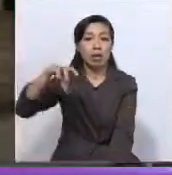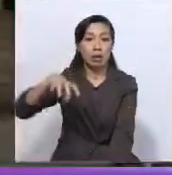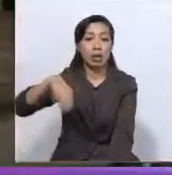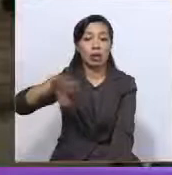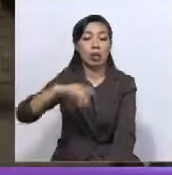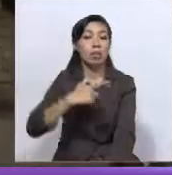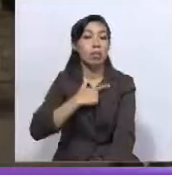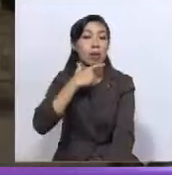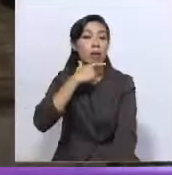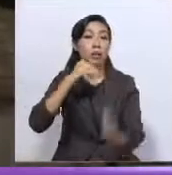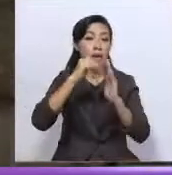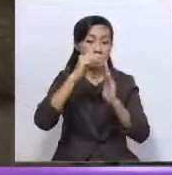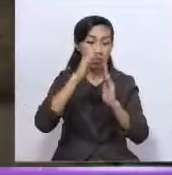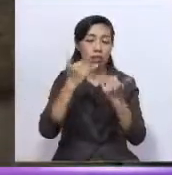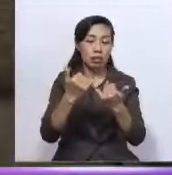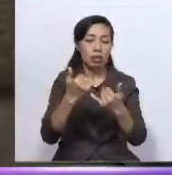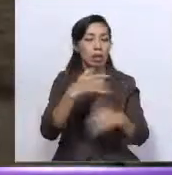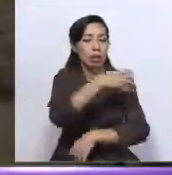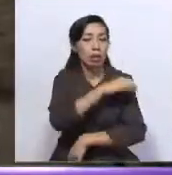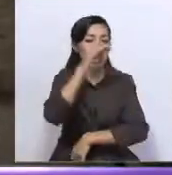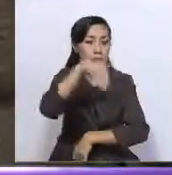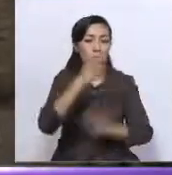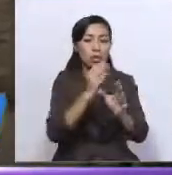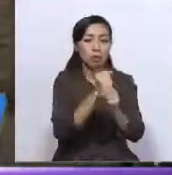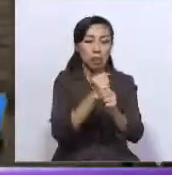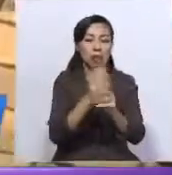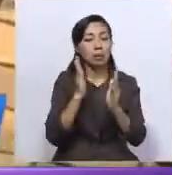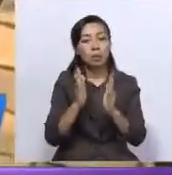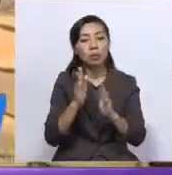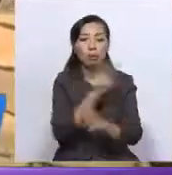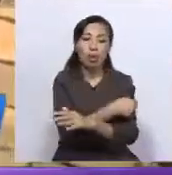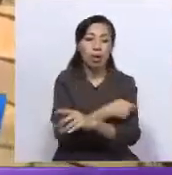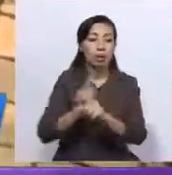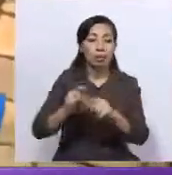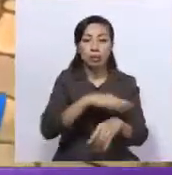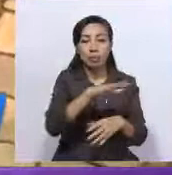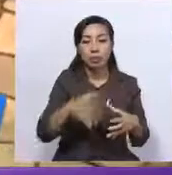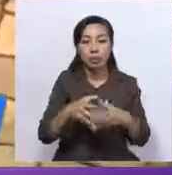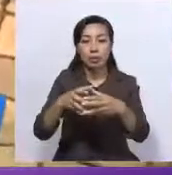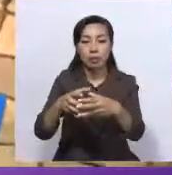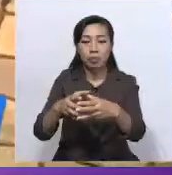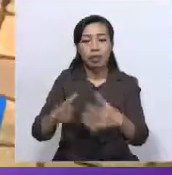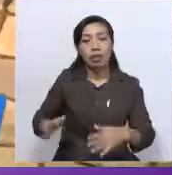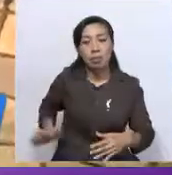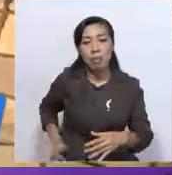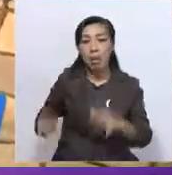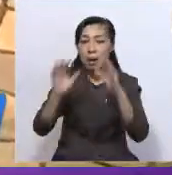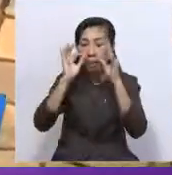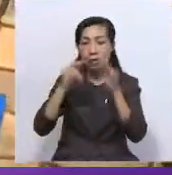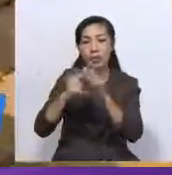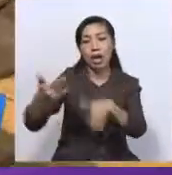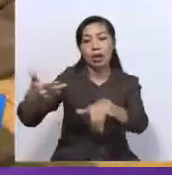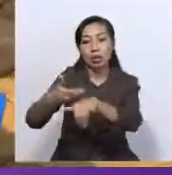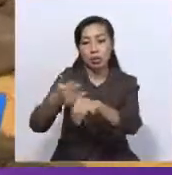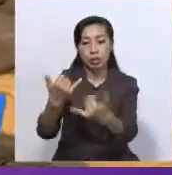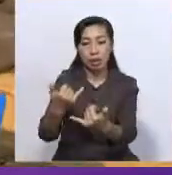ะวันนี้ค่ะเขาได้นำเจ้าหน้าที่เทศบาลเมืองพร้อมกับเจ้าหน้าที่ออกไปให้บริการฉีดวัคซีนป้องกันโรคพิษสุนัขบ้าพร้อม